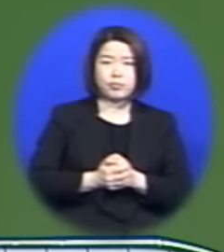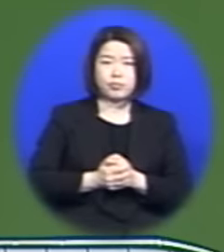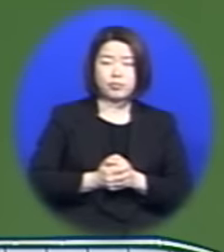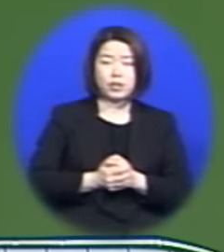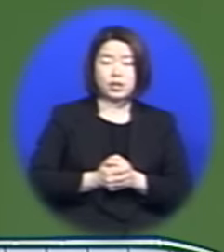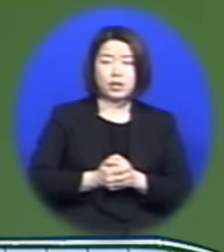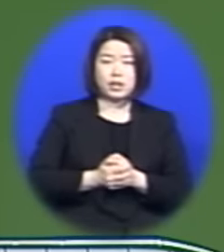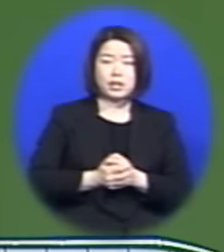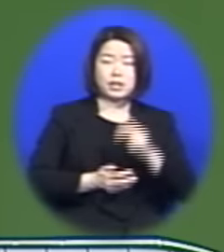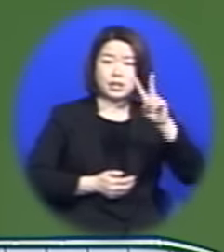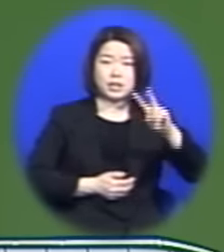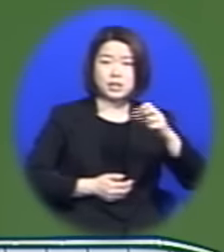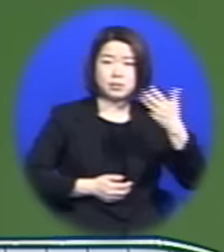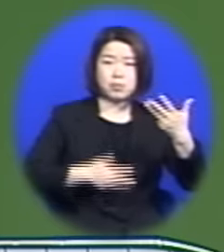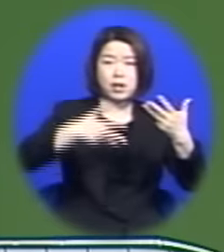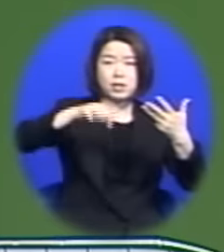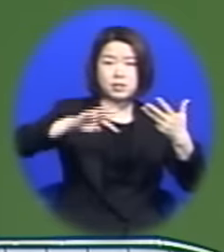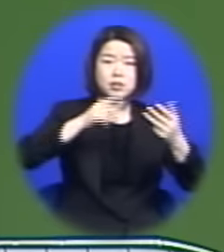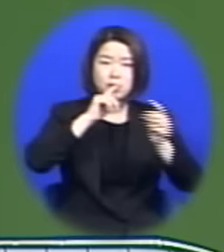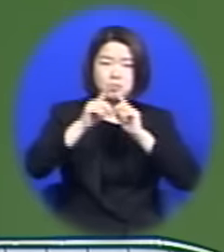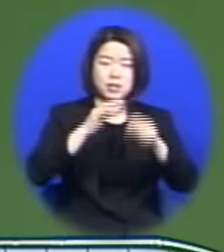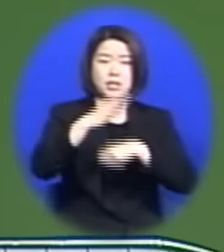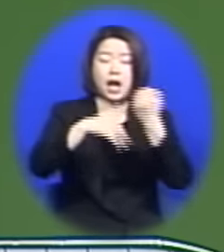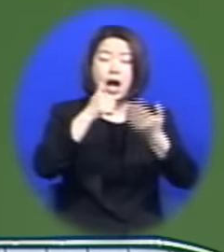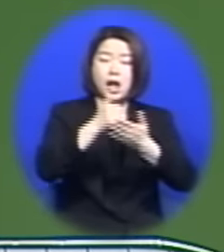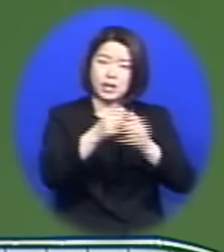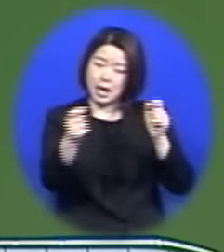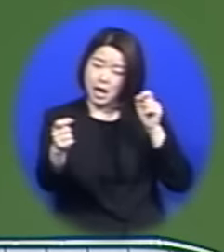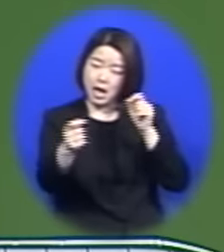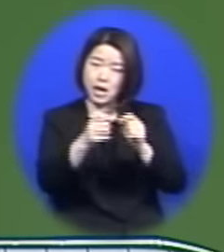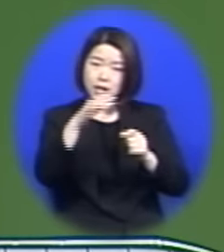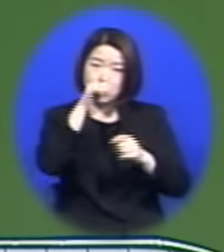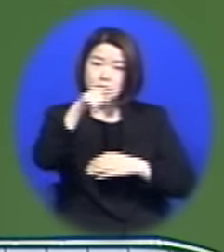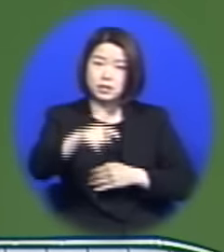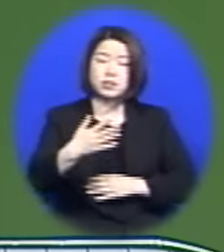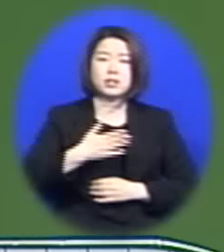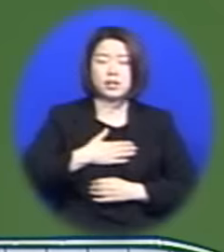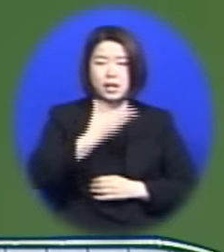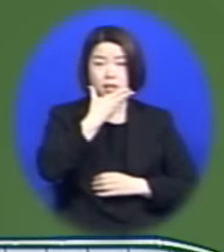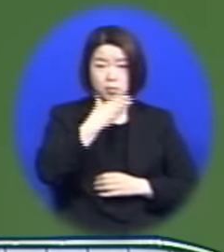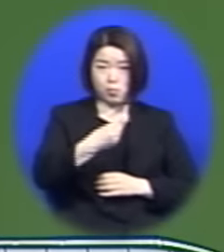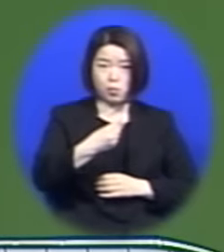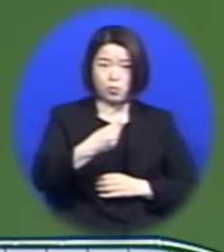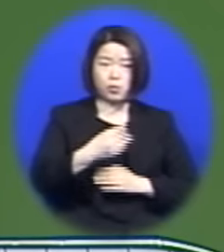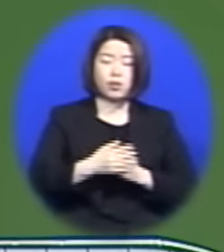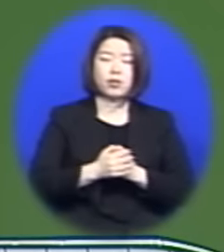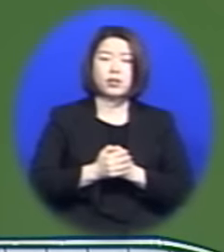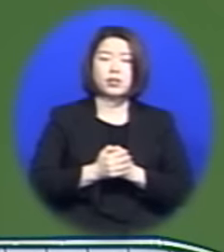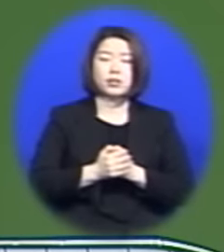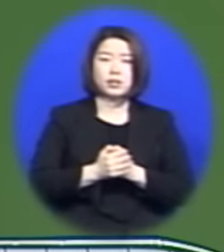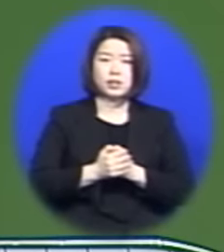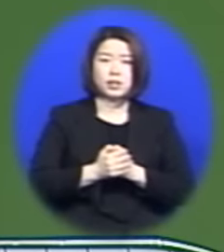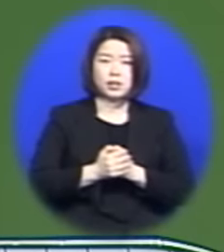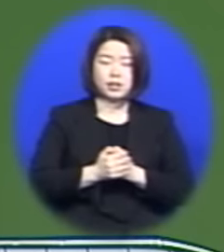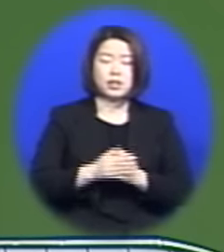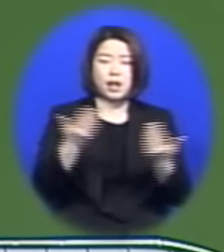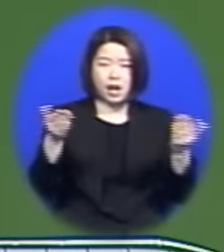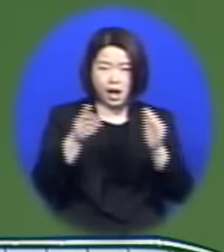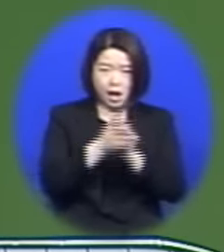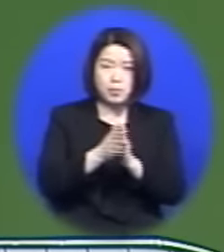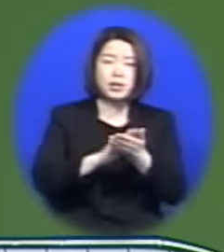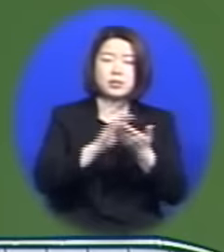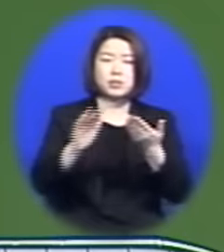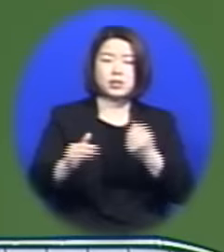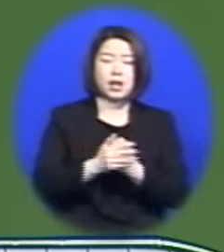28절 말씀에 이렇게 말합니다 하나님께 까이 있는 것이 나에겐 복이 아멘입니다